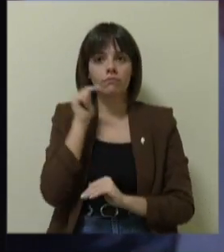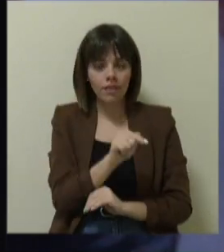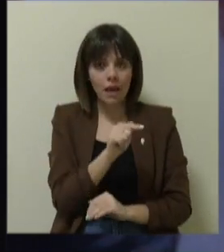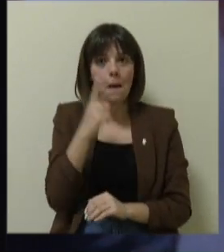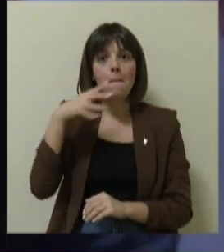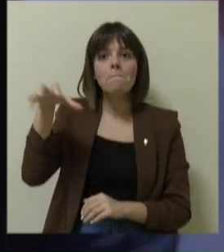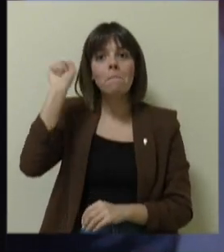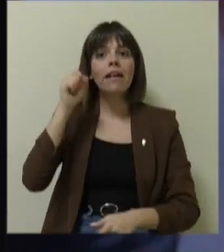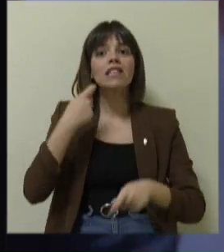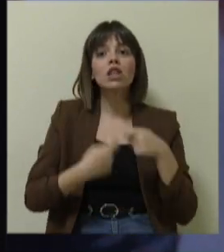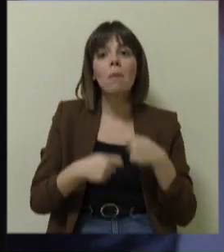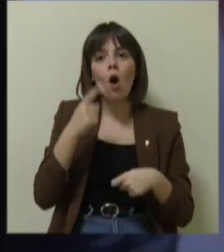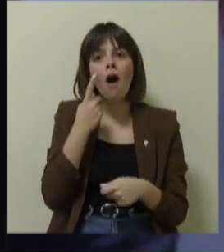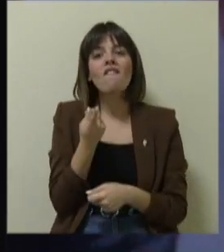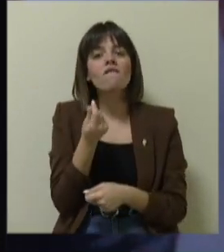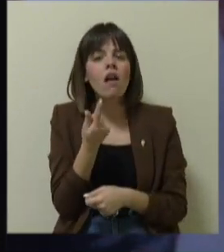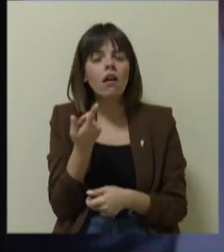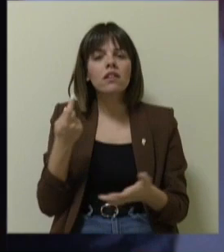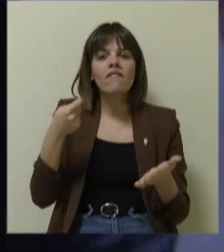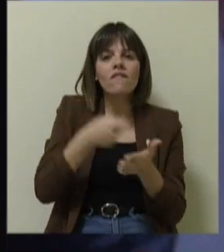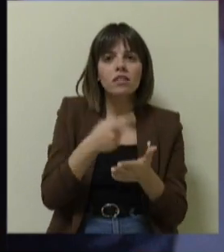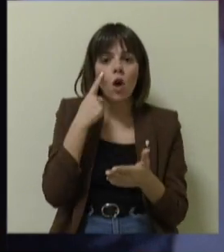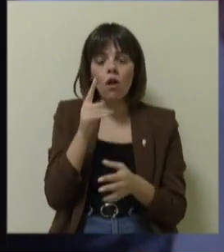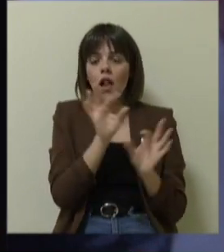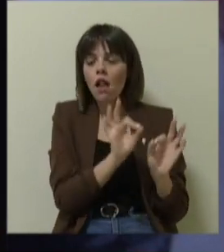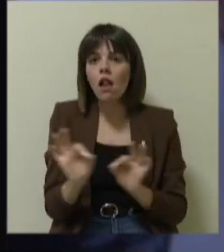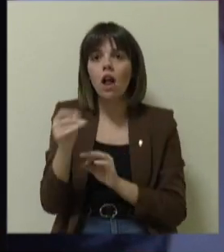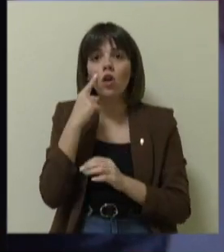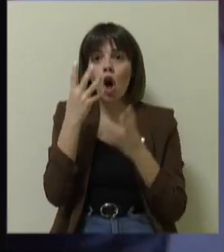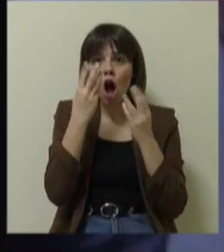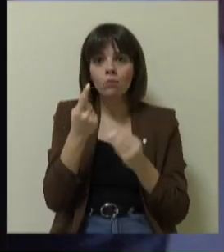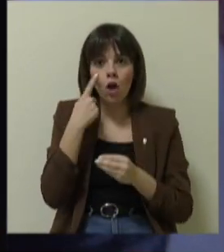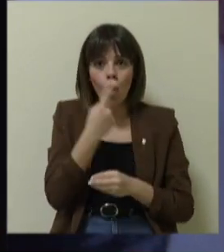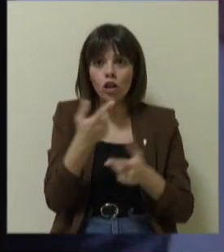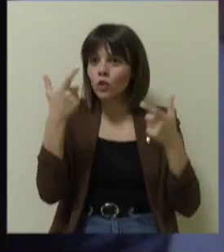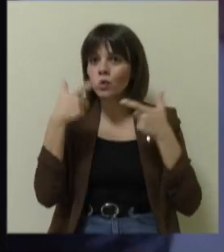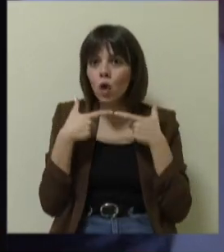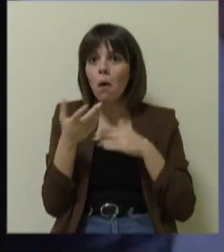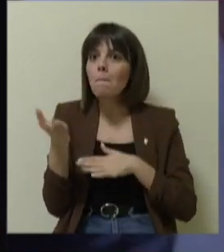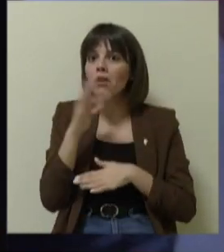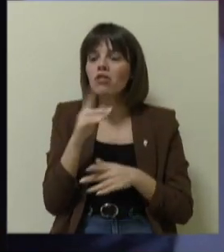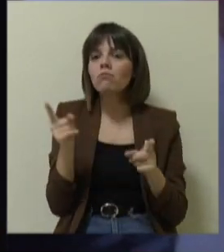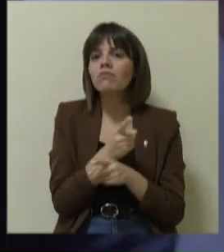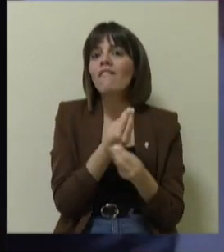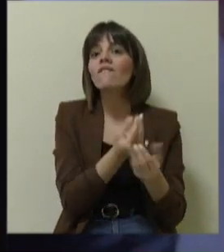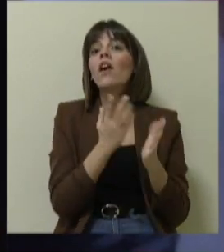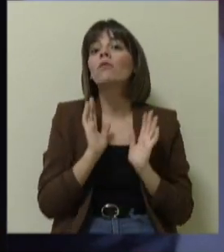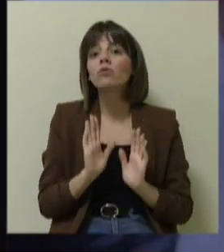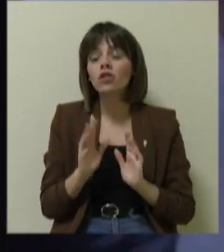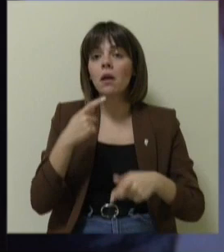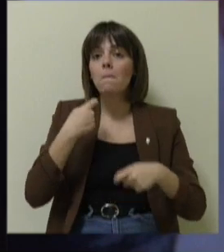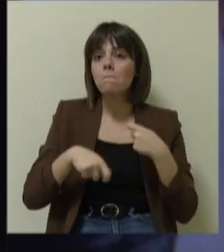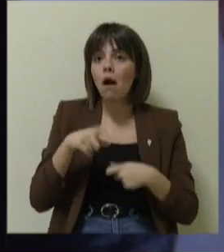Merkez Bankası'na fiyat ve finansal istikrarı sağlama dışında sorumluluklar yüklemeyeceğiz.